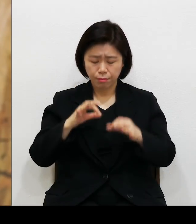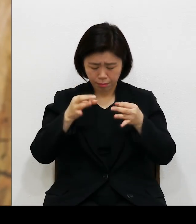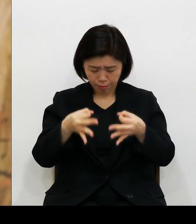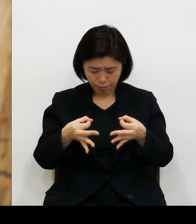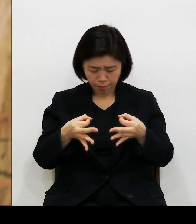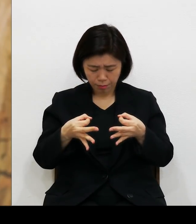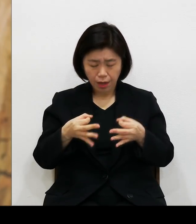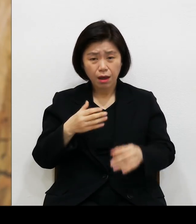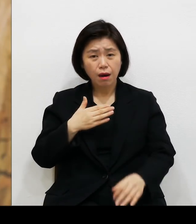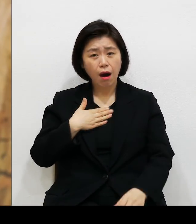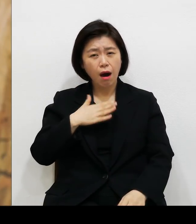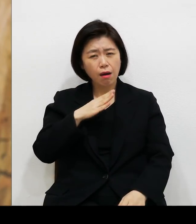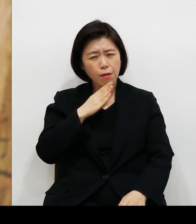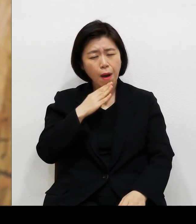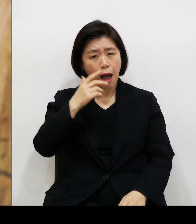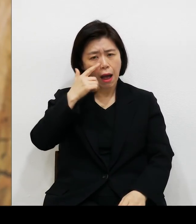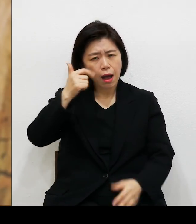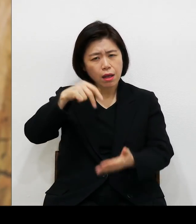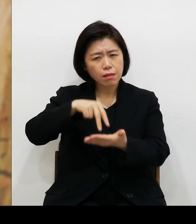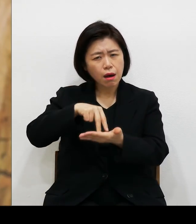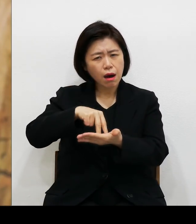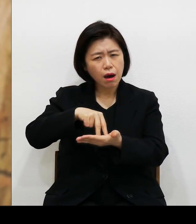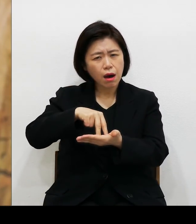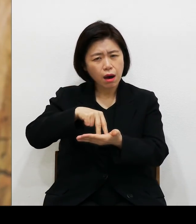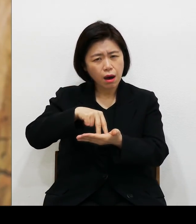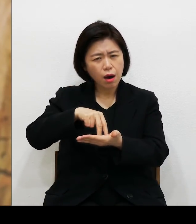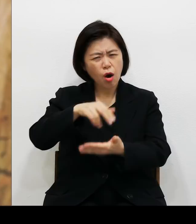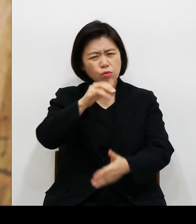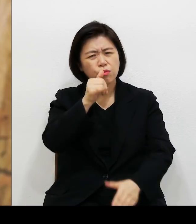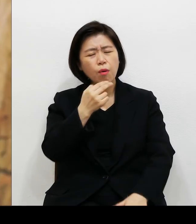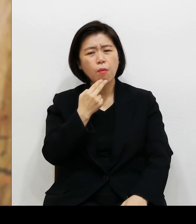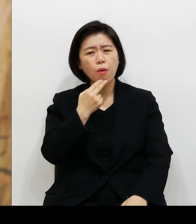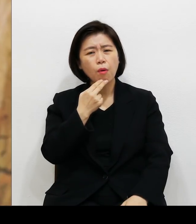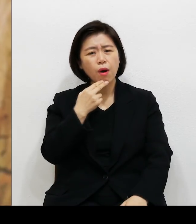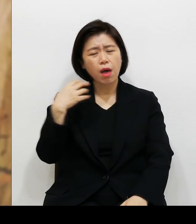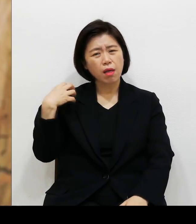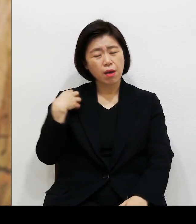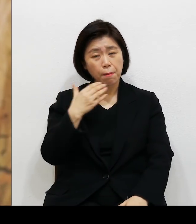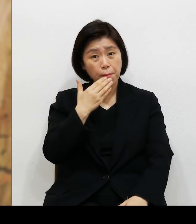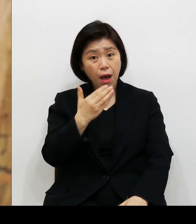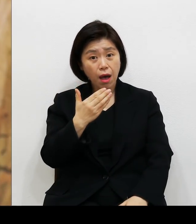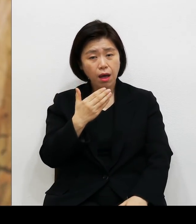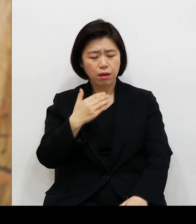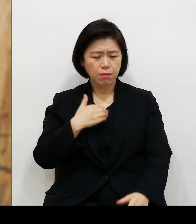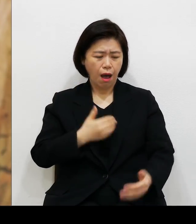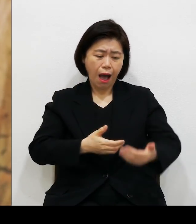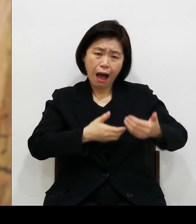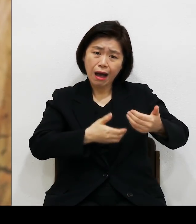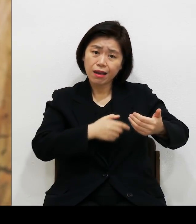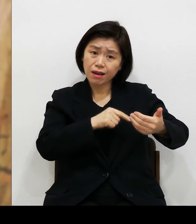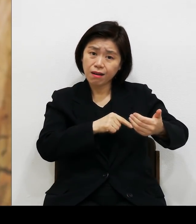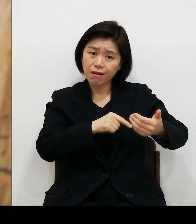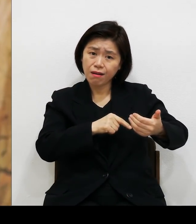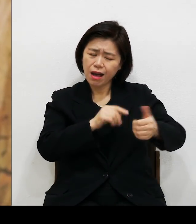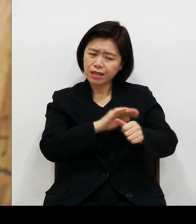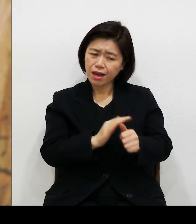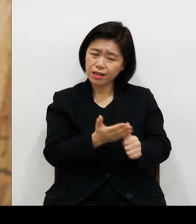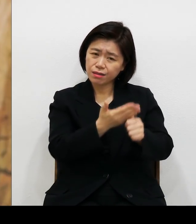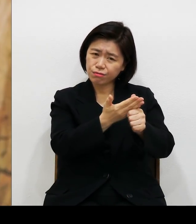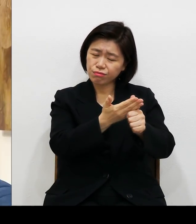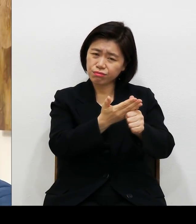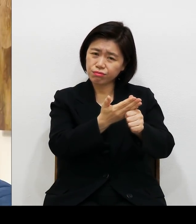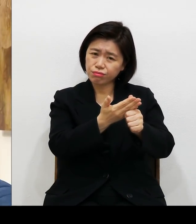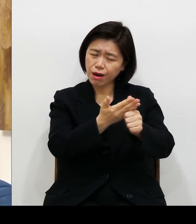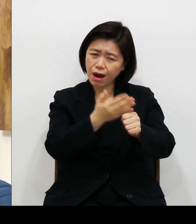사람인가? 내가 얘를 키우겠다라고 한 게 정말 잘못된 건가? 막 그때 이제 제 주변에